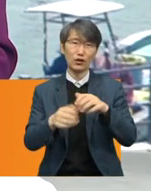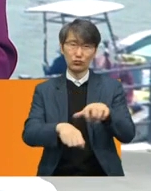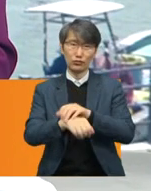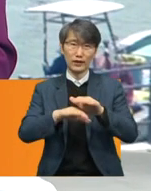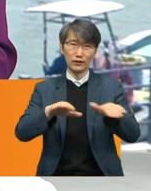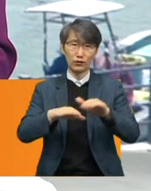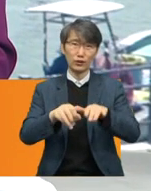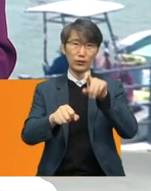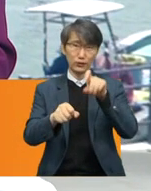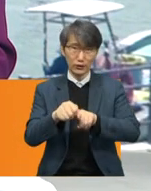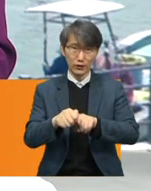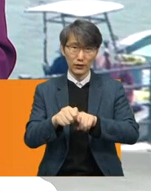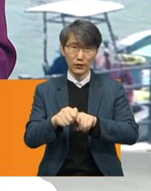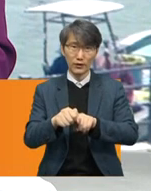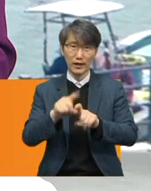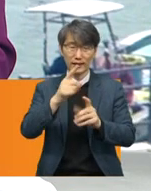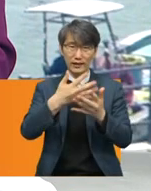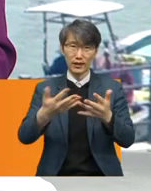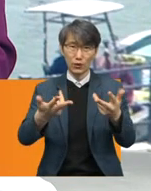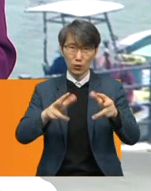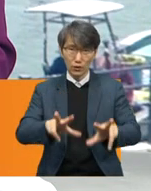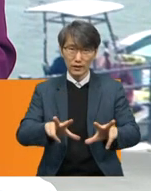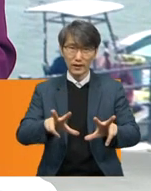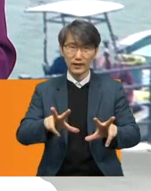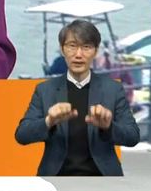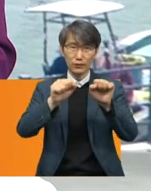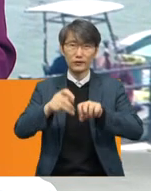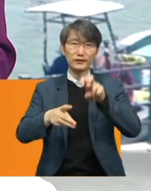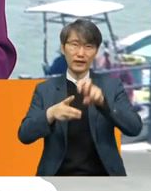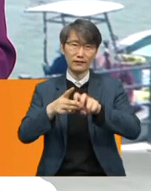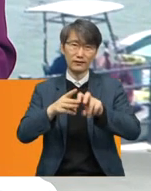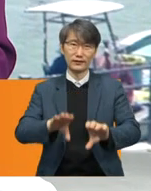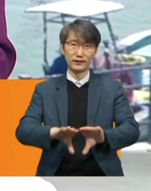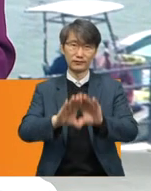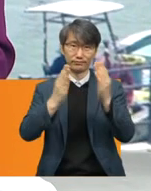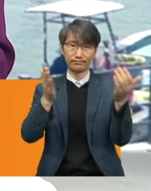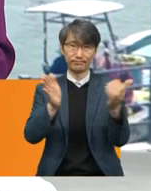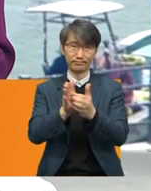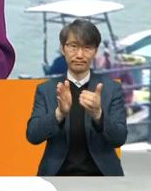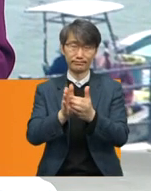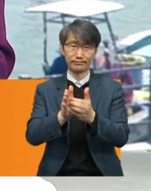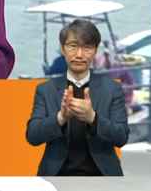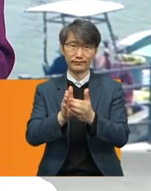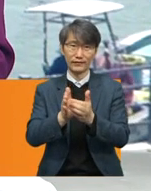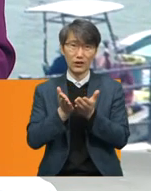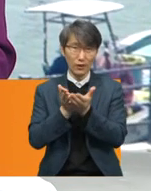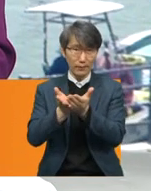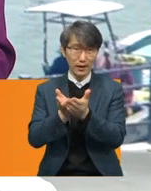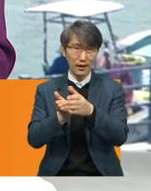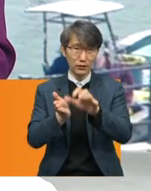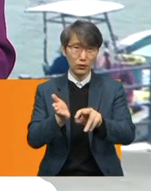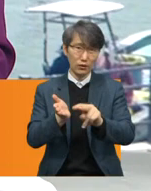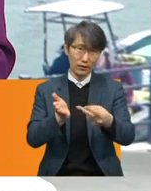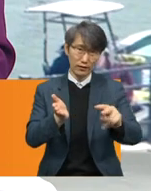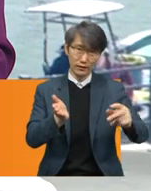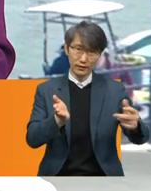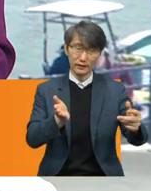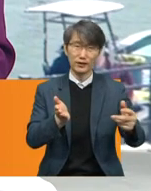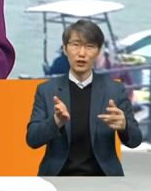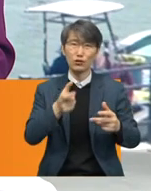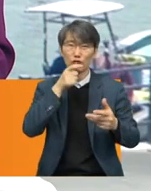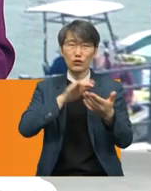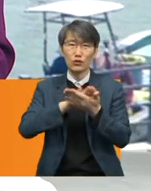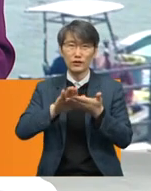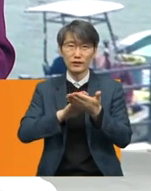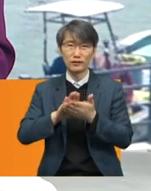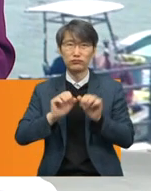불편을 해소하기 위해 난지 한강공원에 수상 레포츠 센터를 조성했습니다. 선박 계류장을 포함해 각종 수상 스포츠를